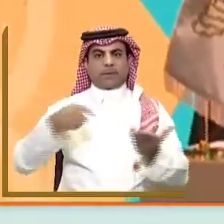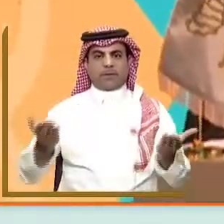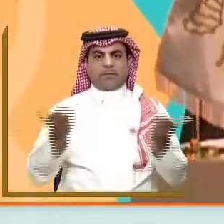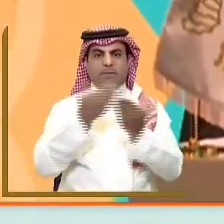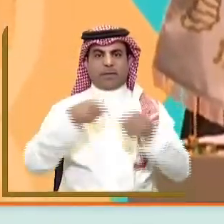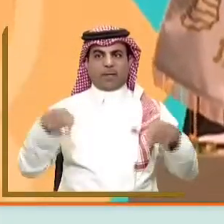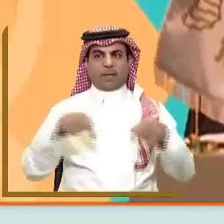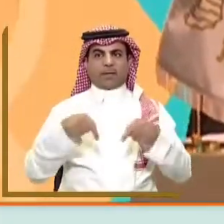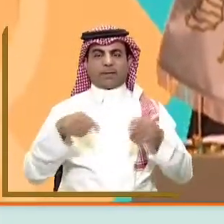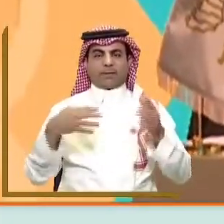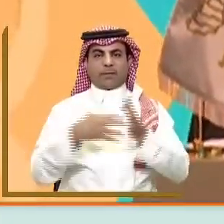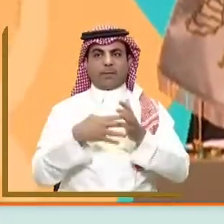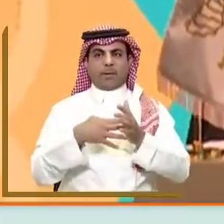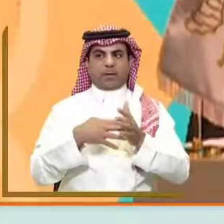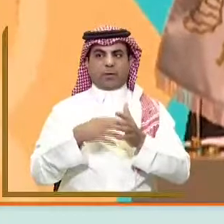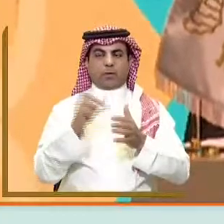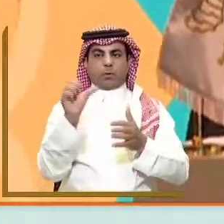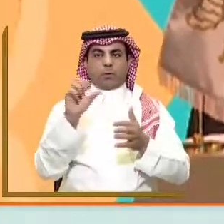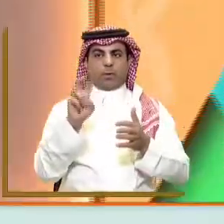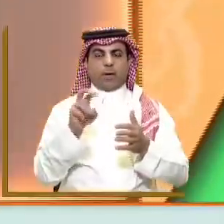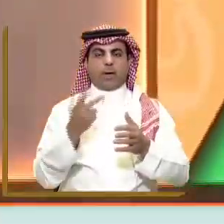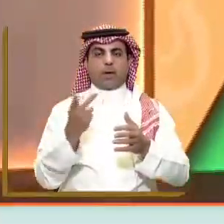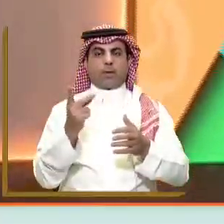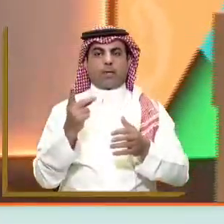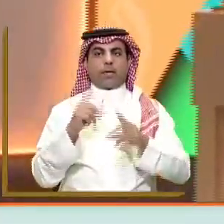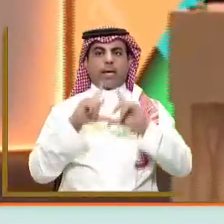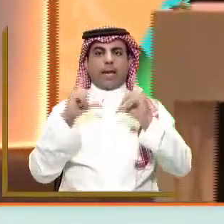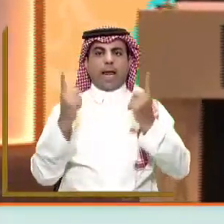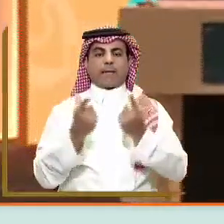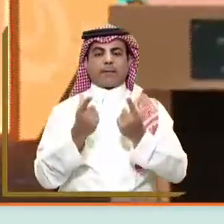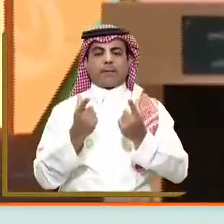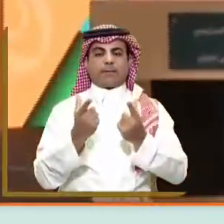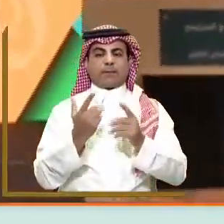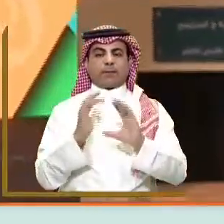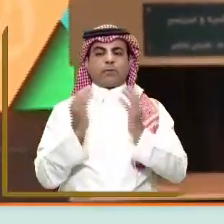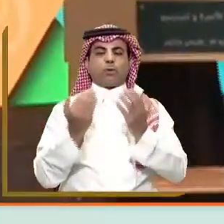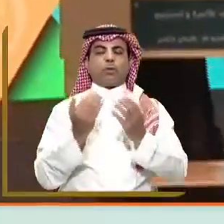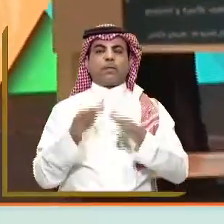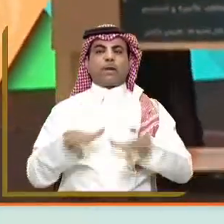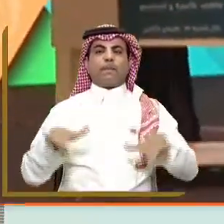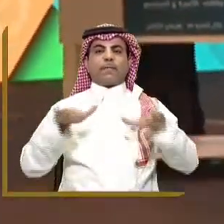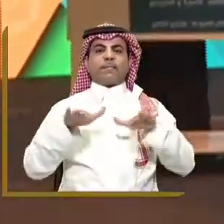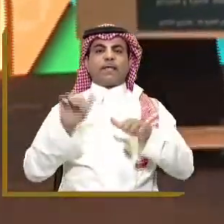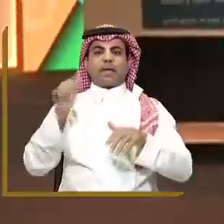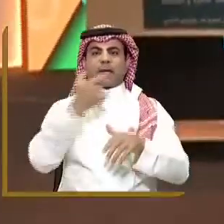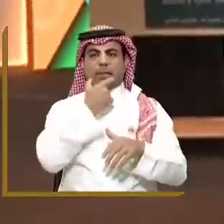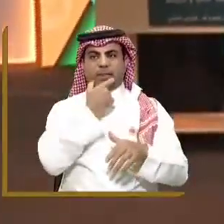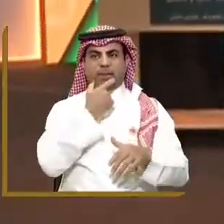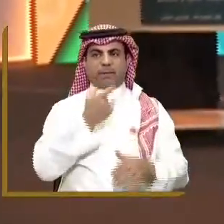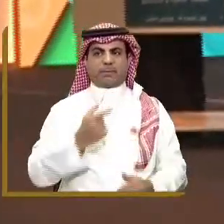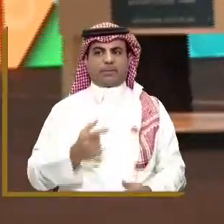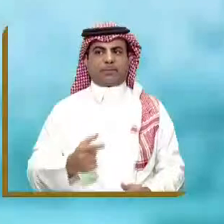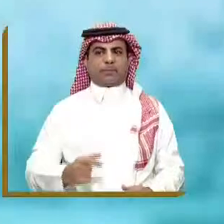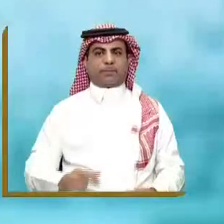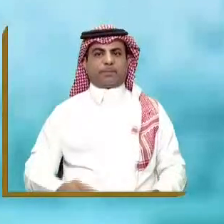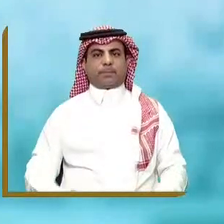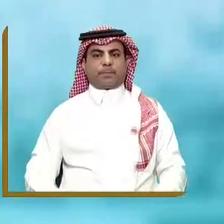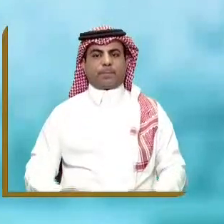تعاون بين جامعة الأميرة نورة بنت عبد الرحمن ولجنة شؤون الأسرة في مجلس منطقة الرياض.